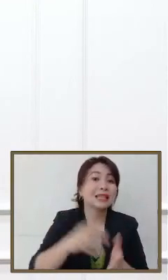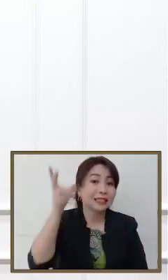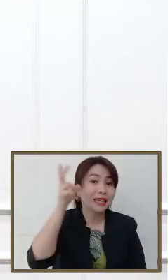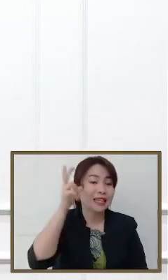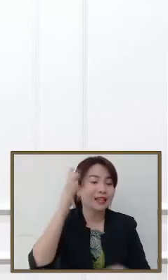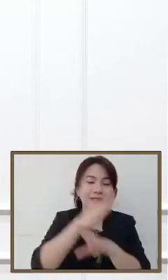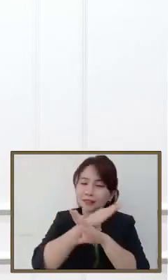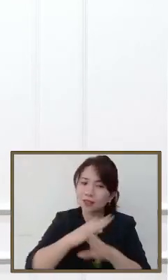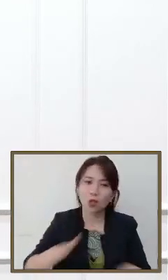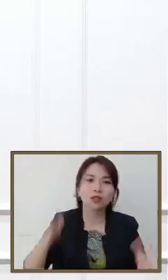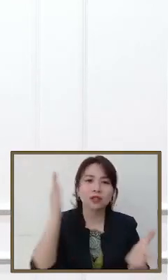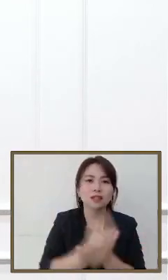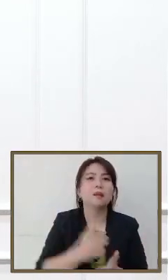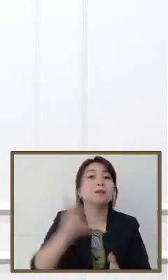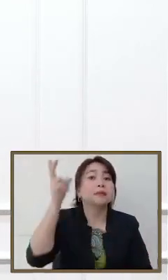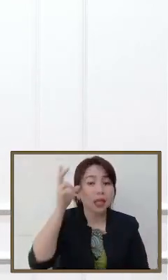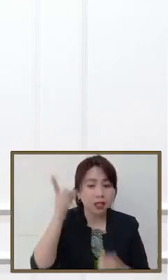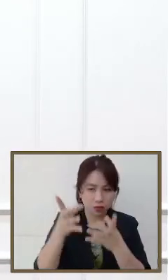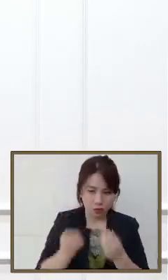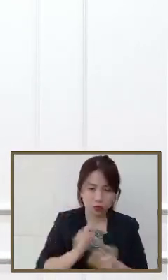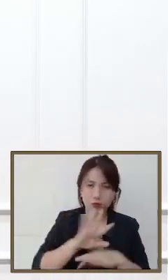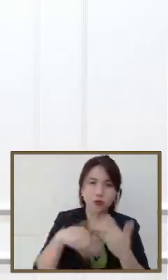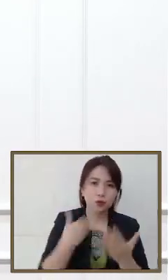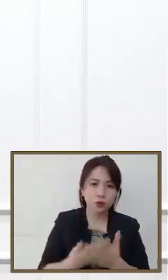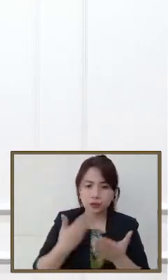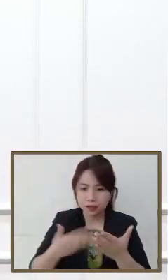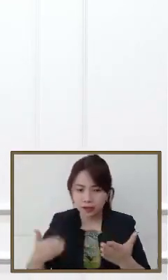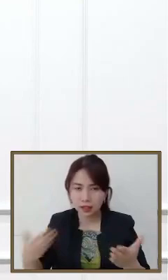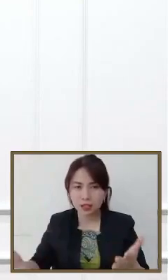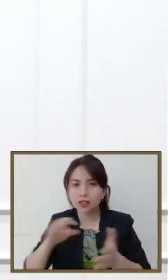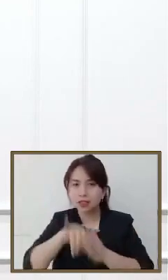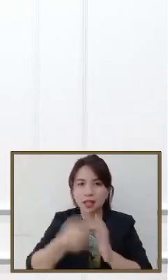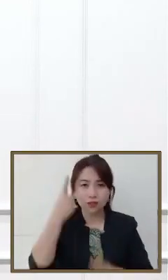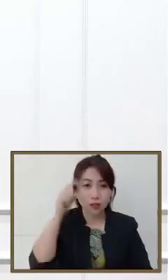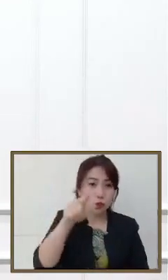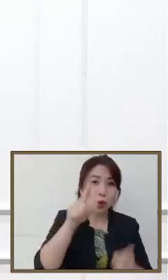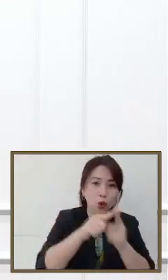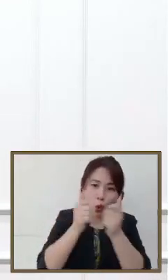lahat ng kapamaraanan ay gagawin ng diyablo upang makapatid